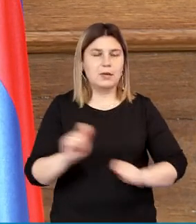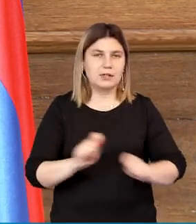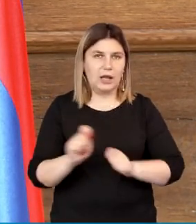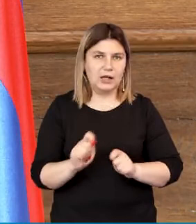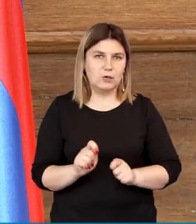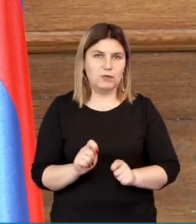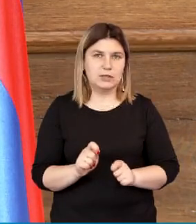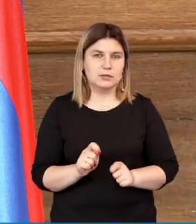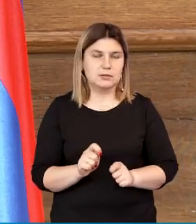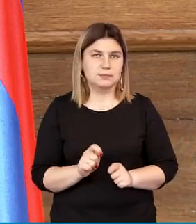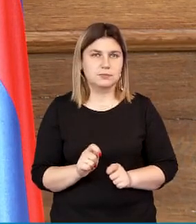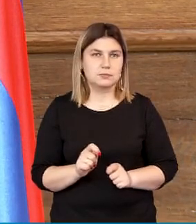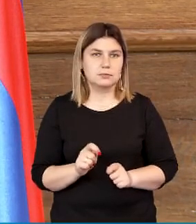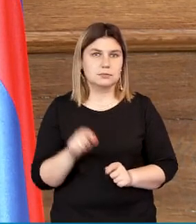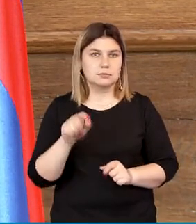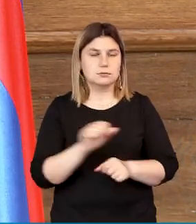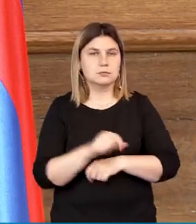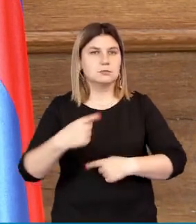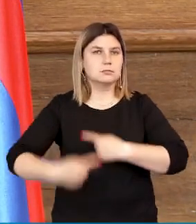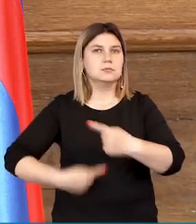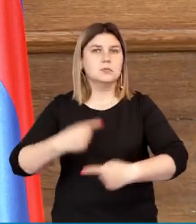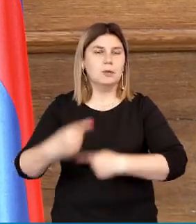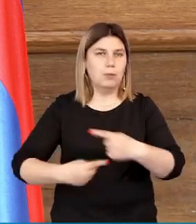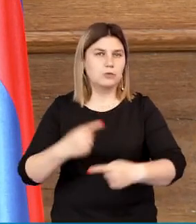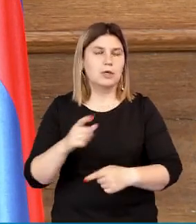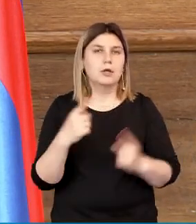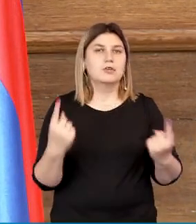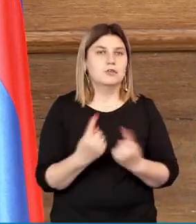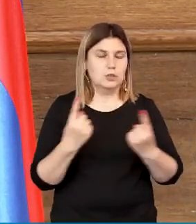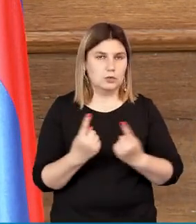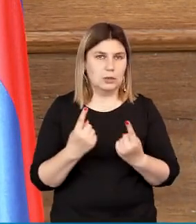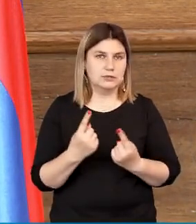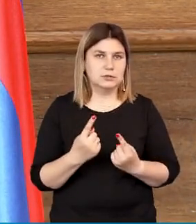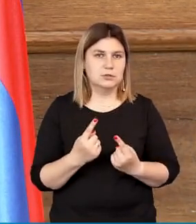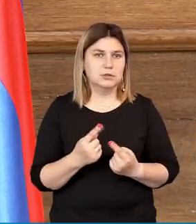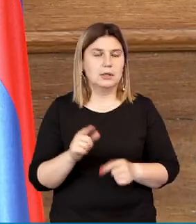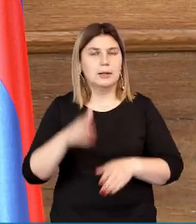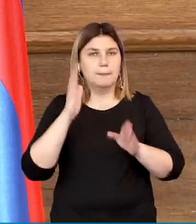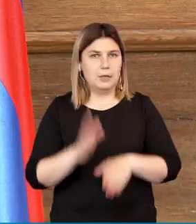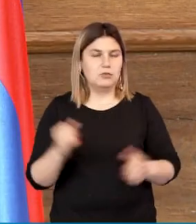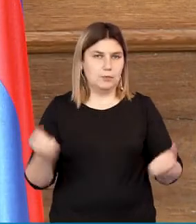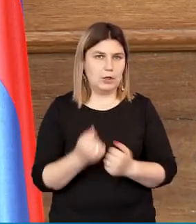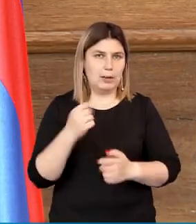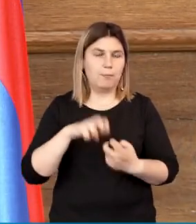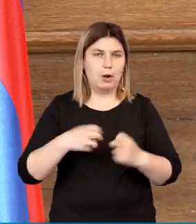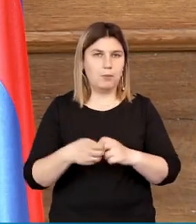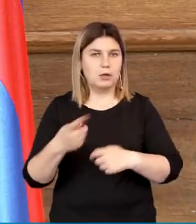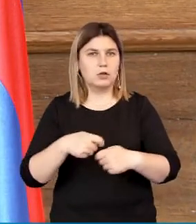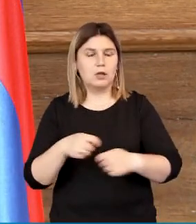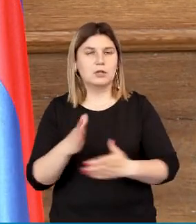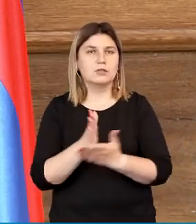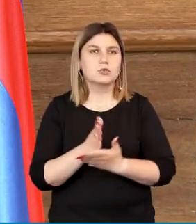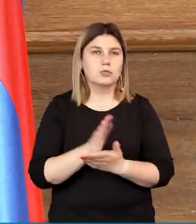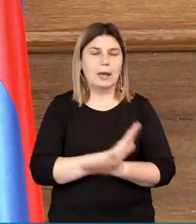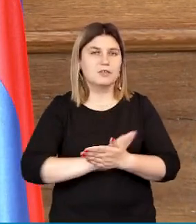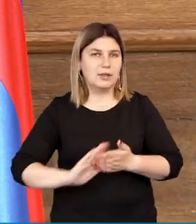prostu w miarę postępu sytuacji i będziemy się starali te problemy rozwiązywać wspólnie ze służbami